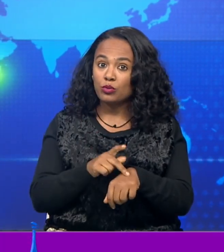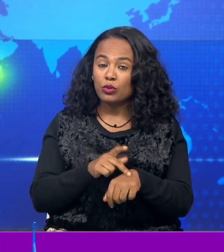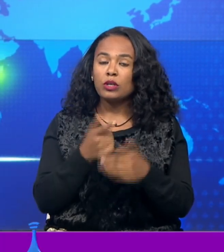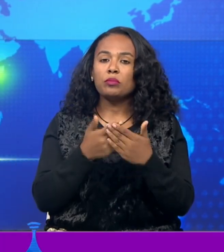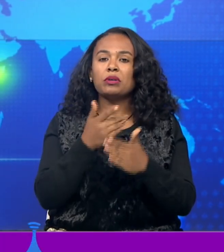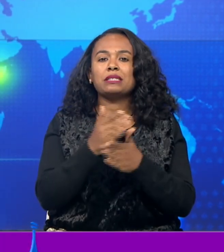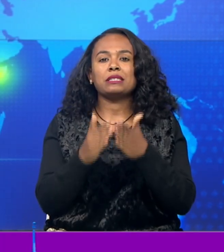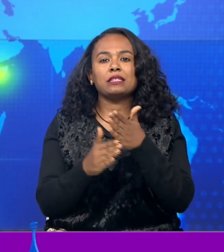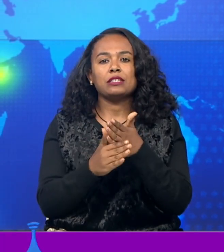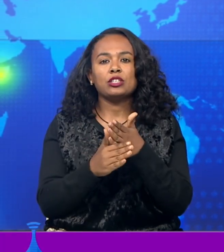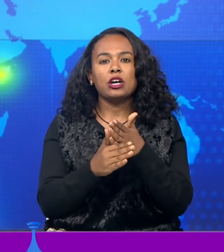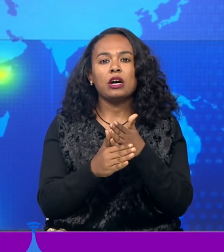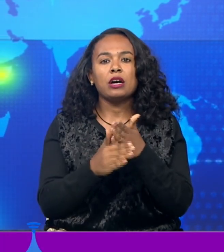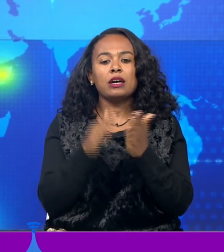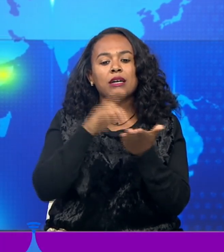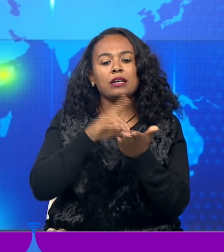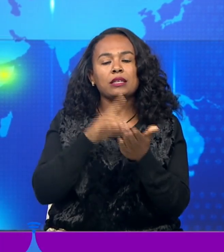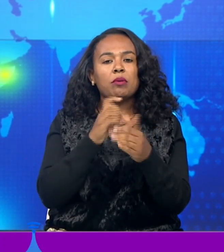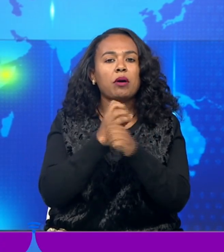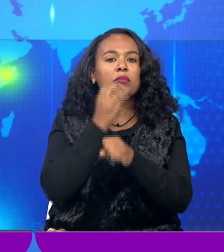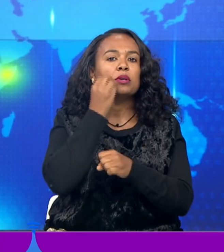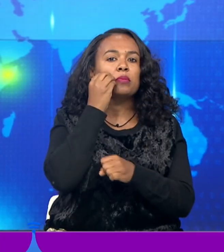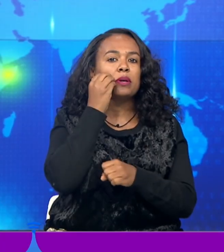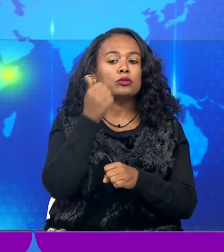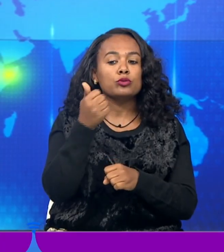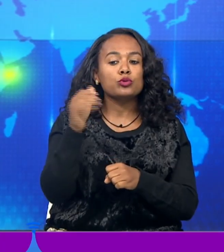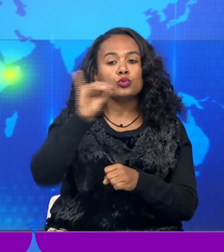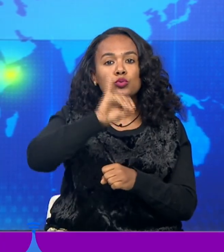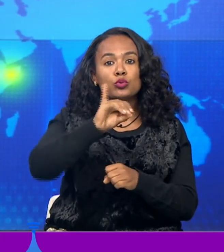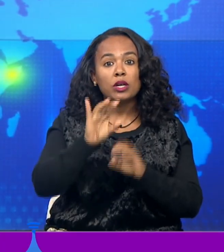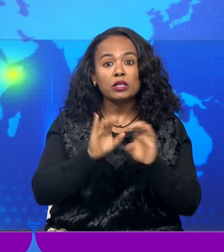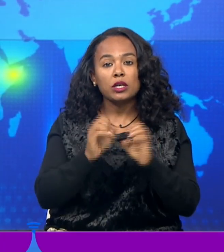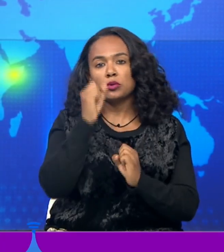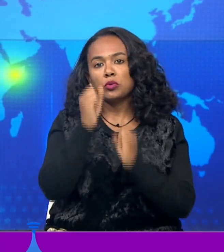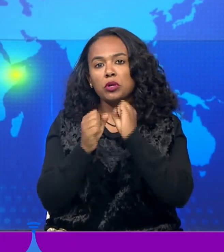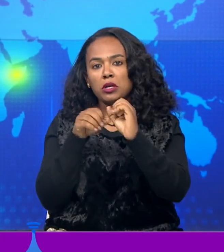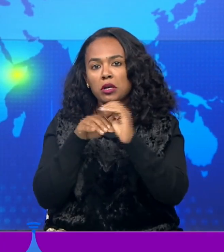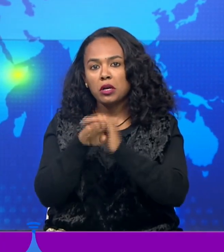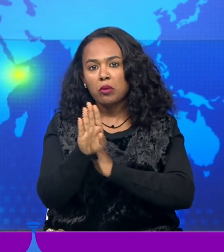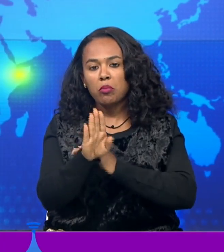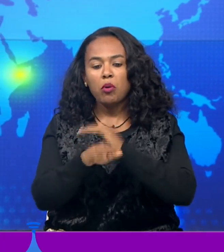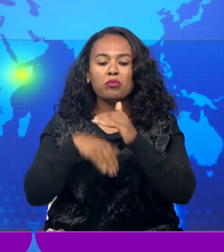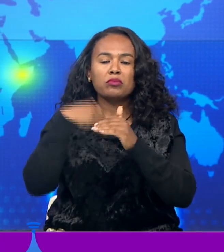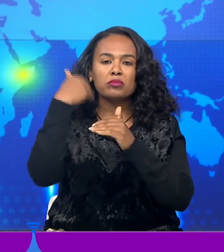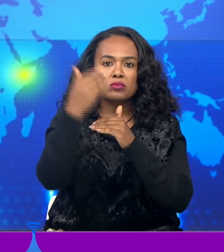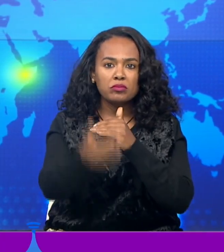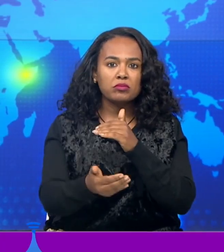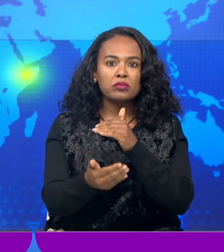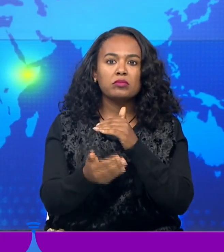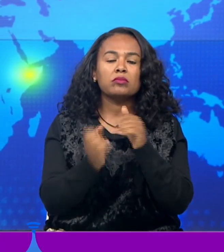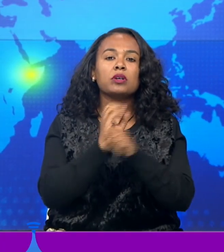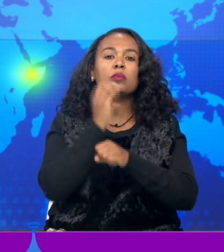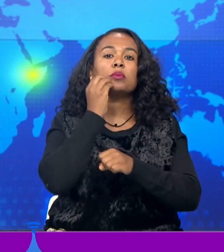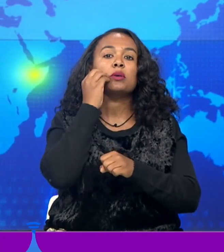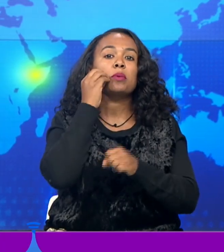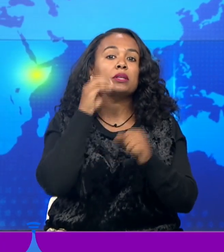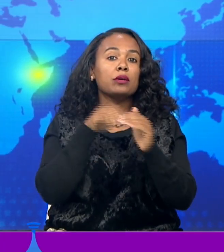ደረጃ ለከተማ ምክር ቤት አጨኝ ተወዳድሬ ገባሁኝ። ከዛ ከምክር ቤት